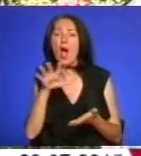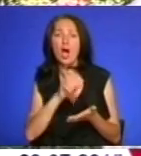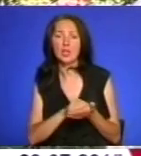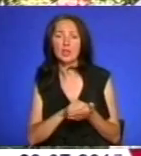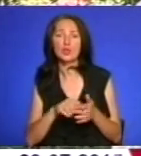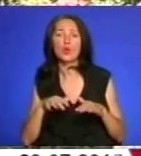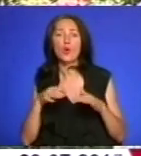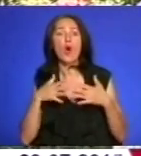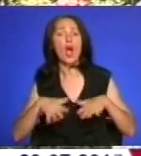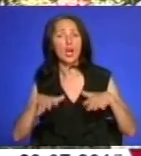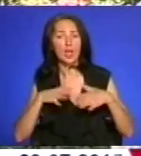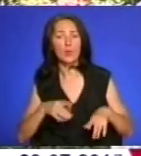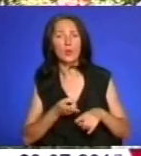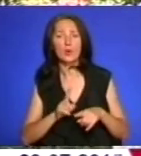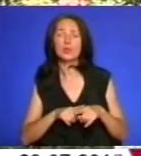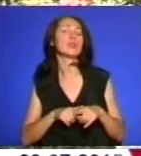за цей